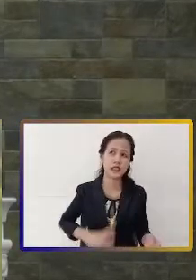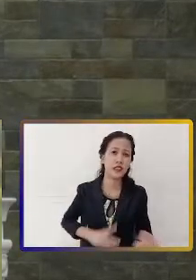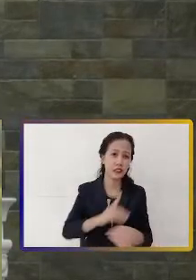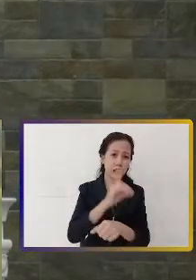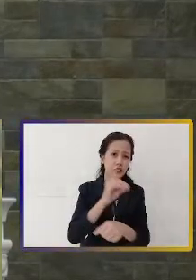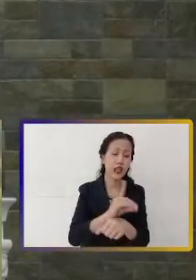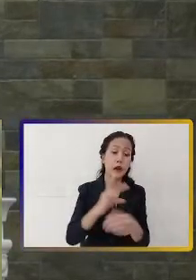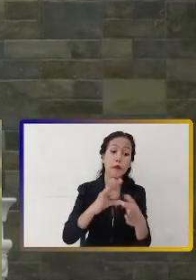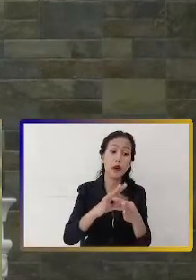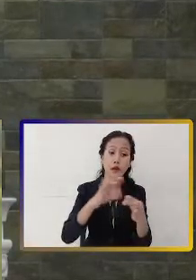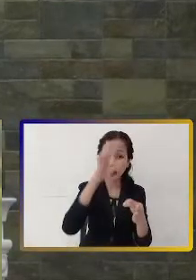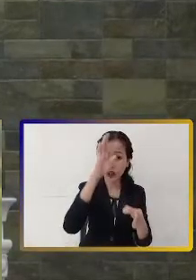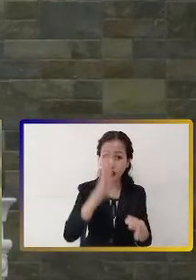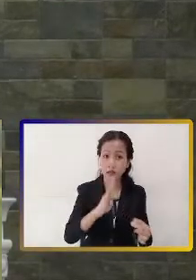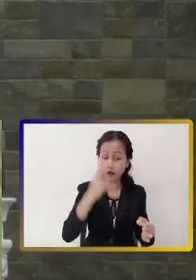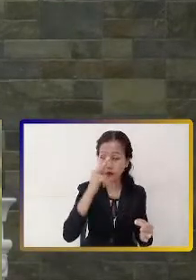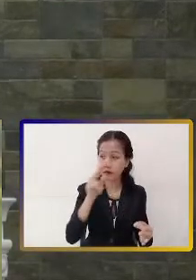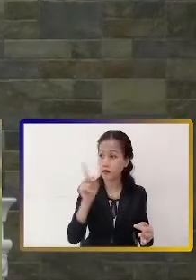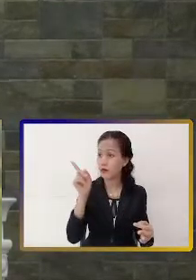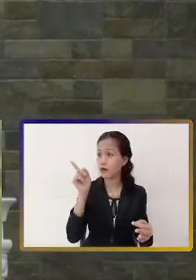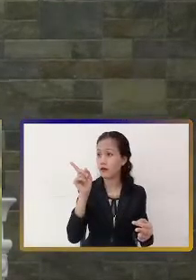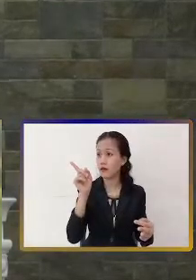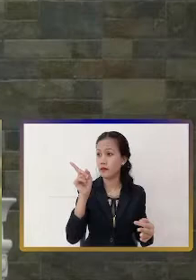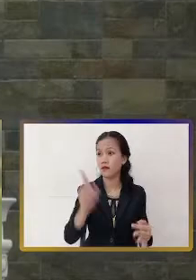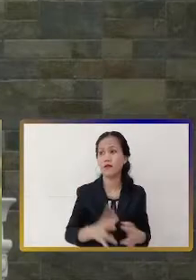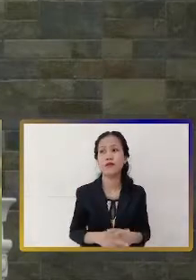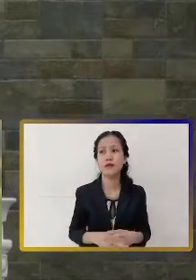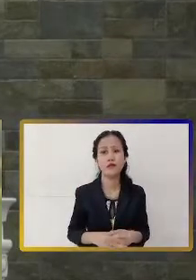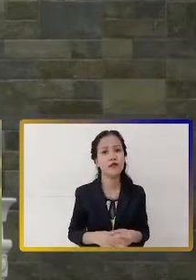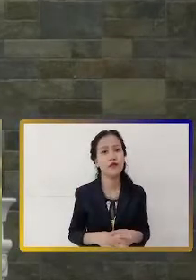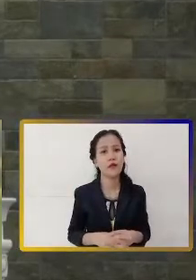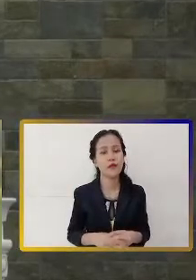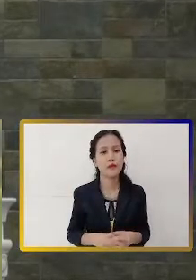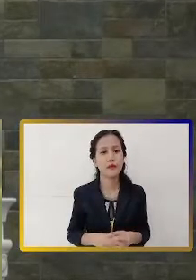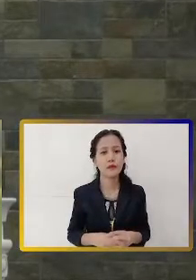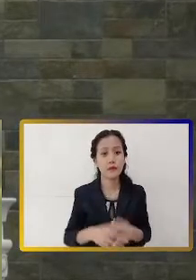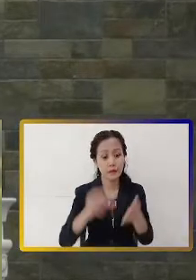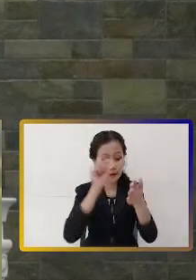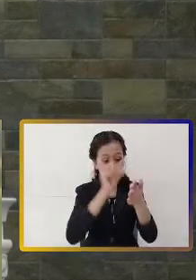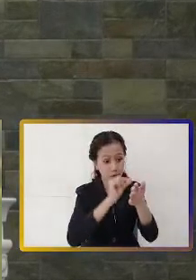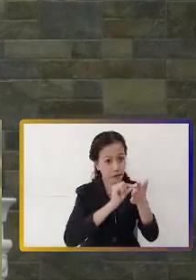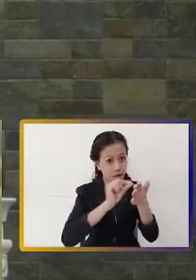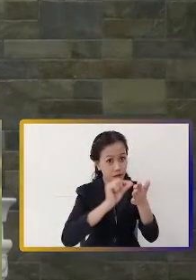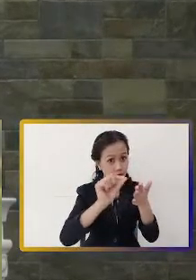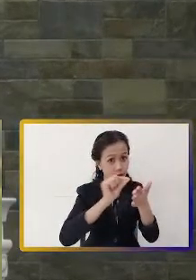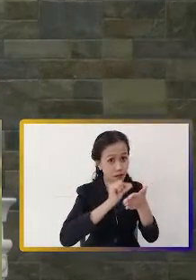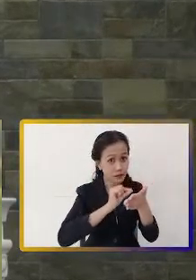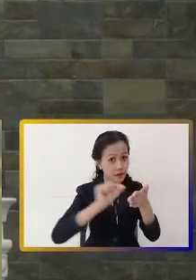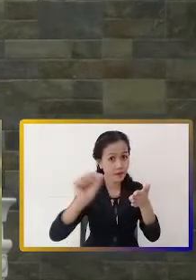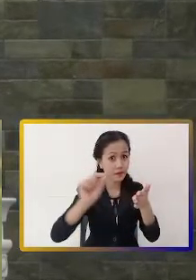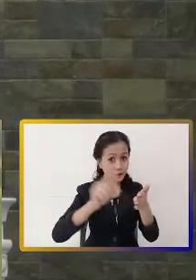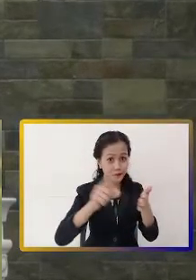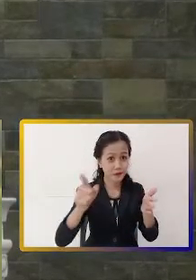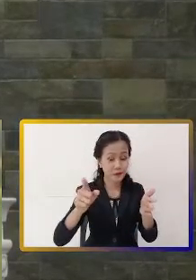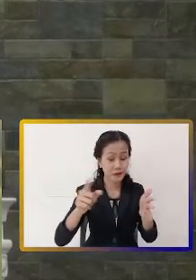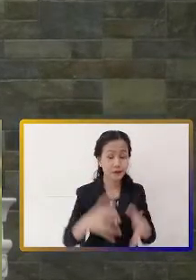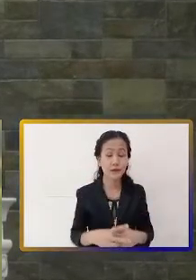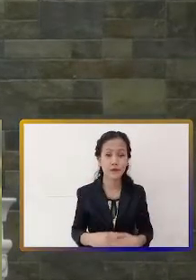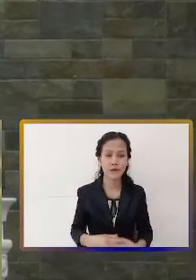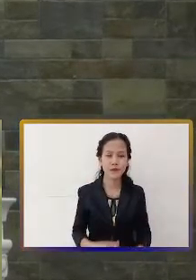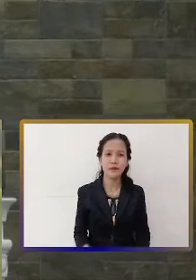you can underline, you can mark your Bible, mga kapatid. Okay? I hope you're following me. Okay? Now, look at